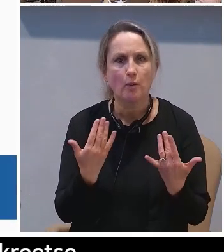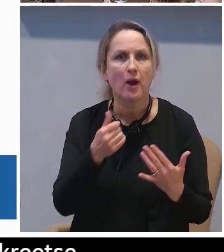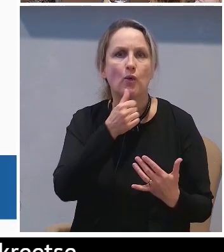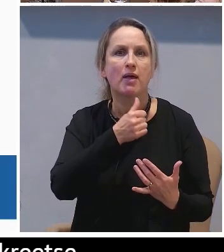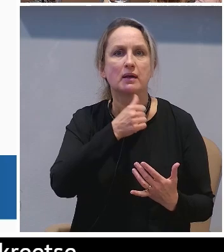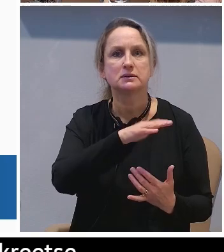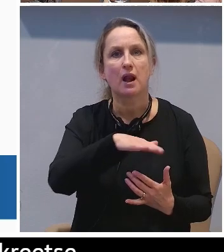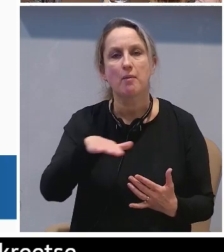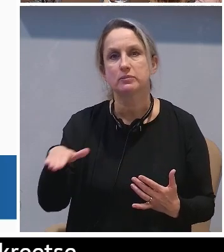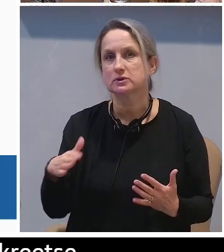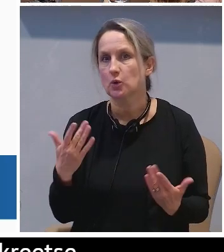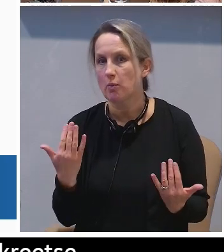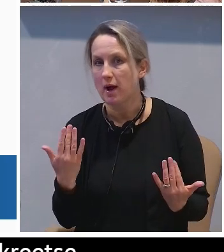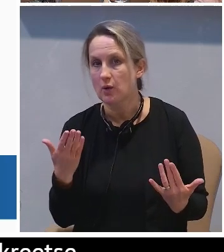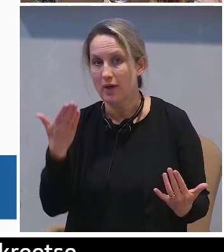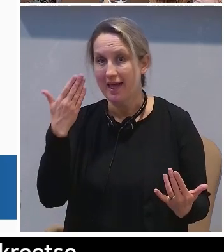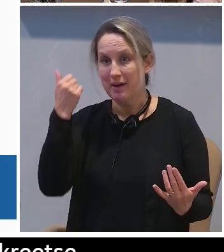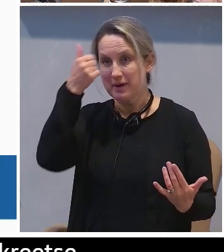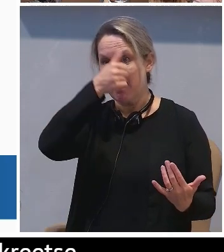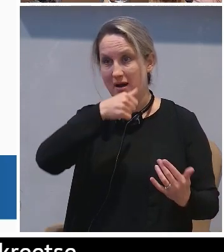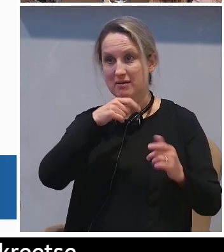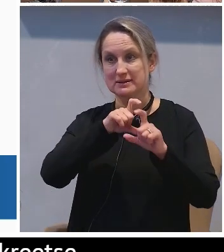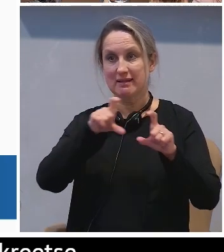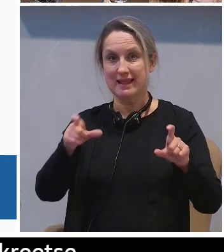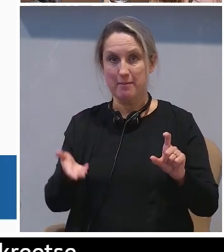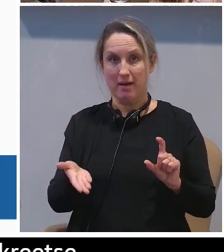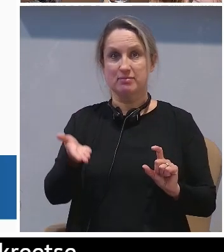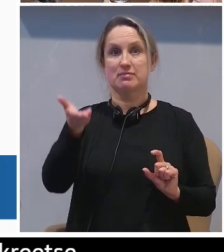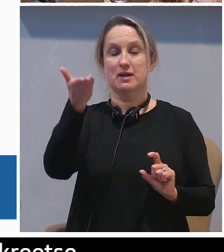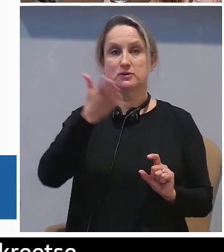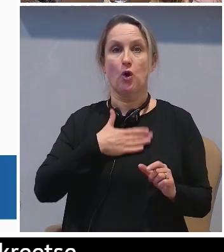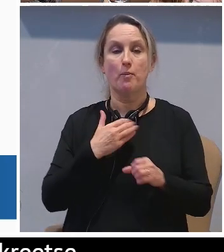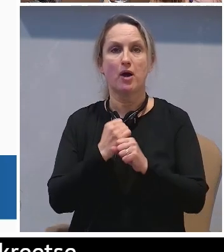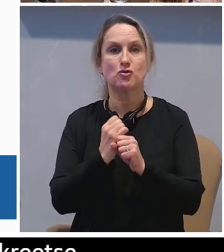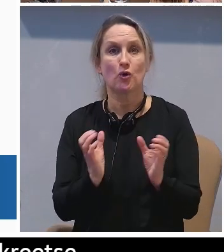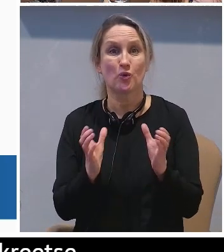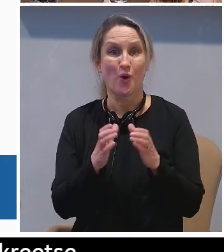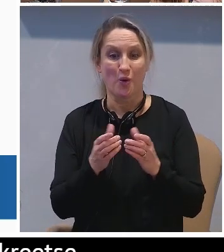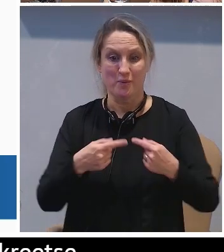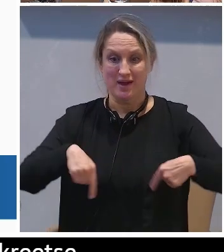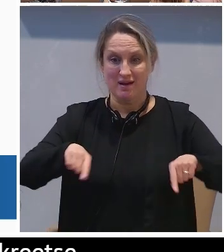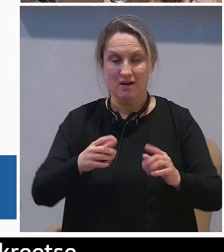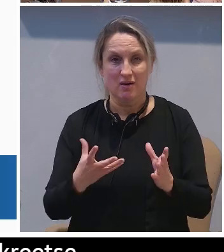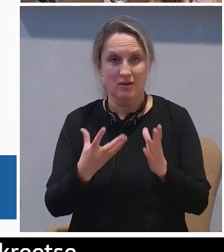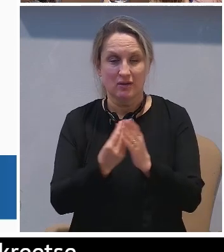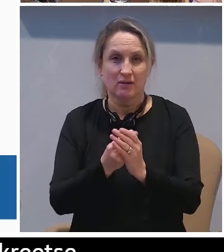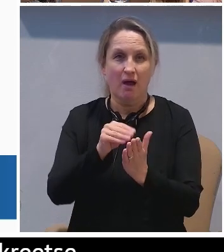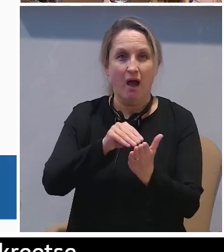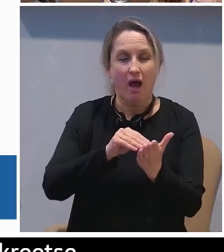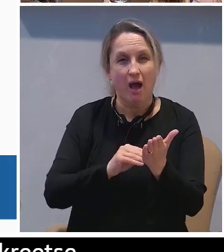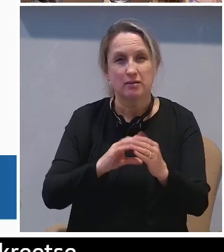oleme trials juba are needed. eelmisest aastast, kui see teema How many tõstatus, children in oma Estonia does this töögrupiga concern? tegelenud sellega, et korrastada Since